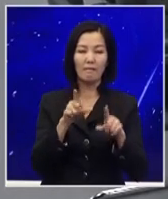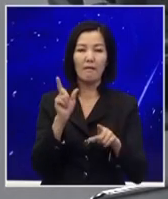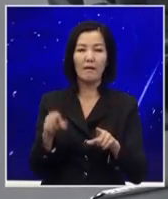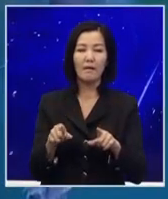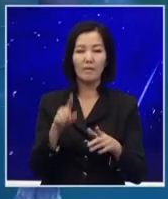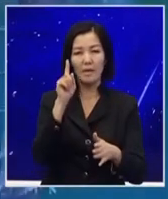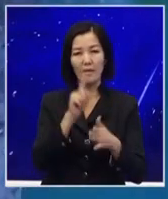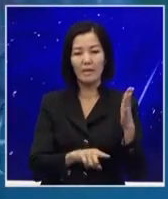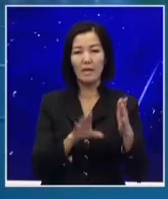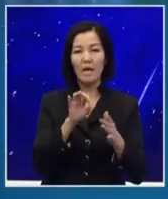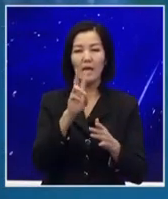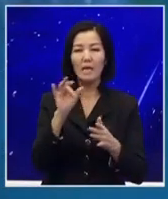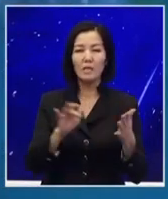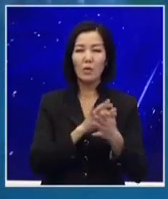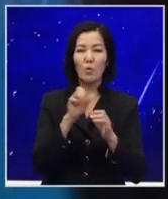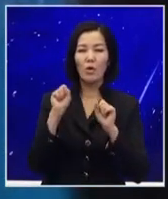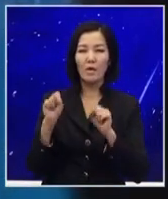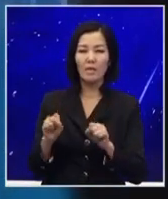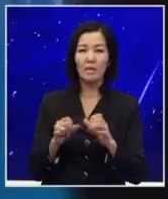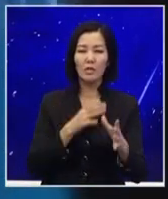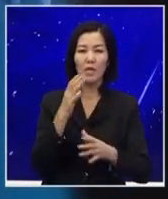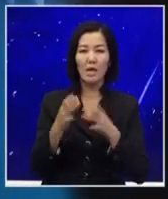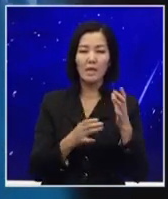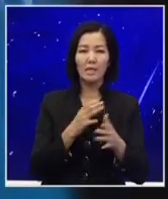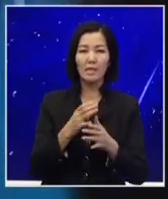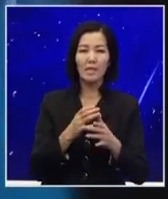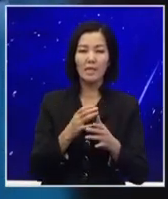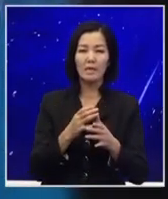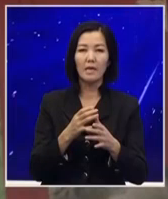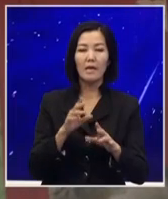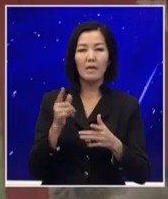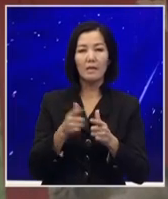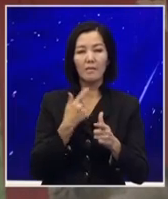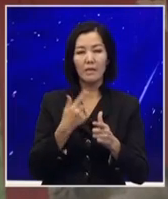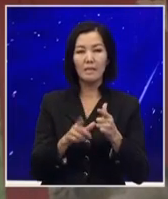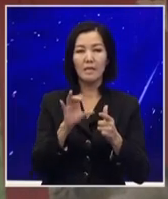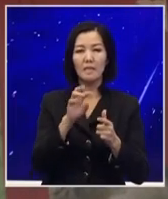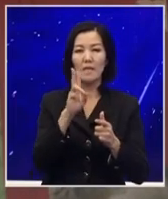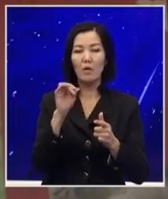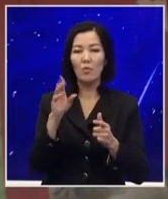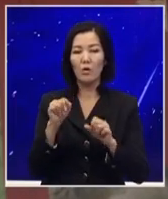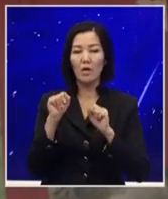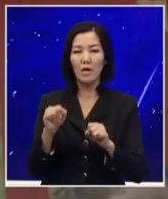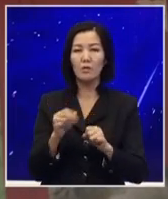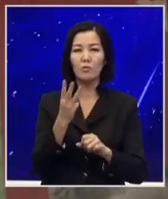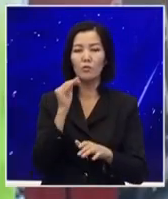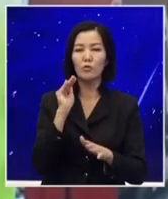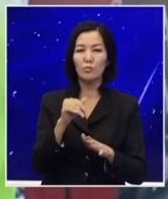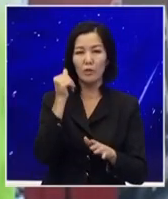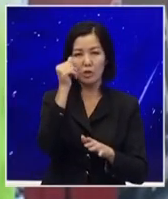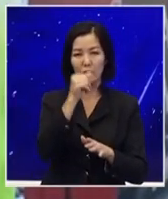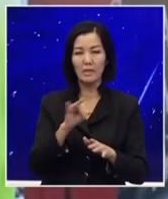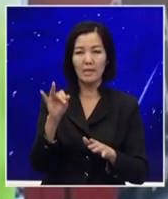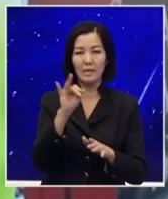немесе есік қорғанының жаһандық құпиясы, алтын адамның мұрасы немесе сақ қорғанының құпия тілі, 300 мың жылдық